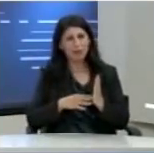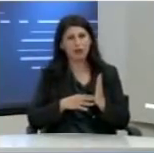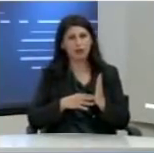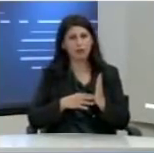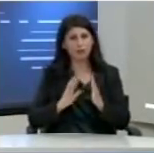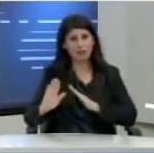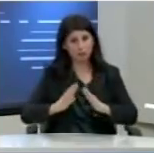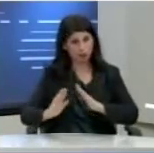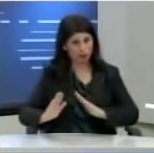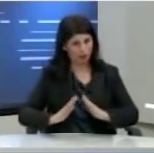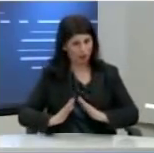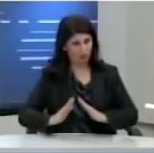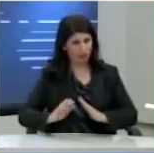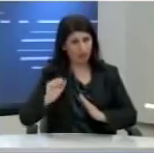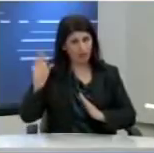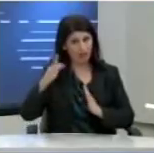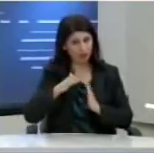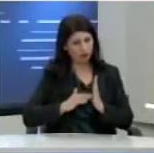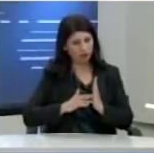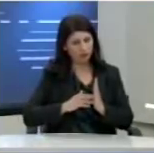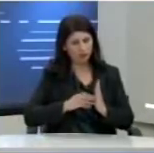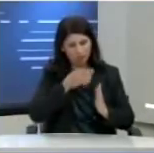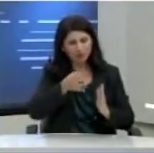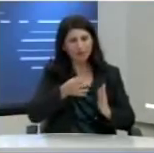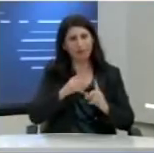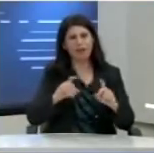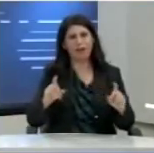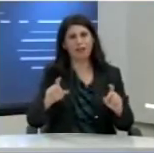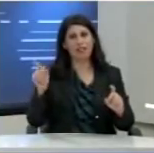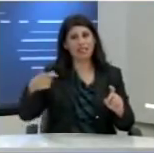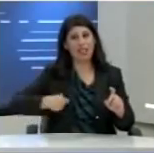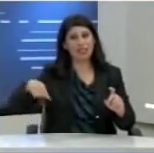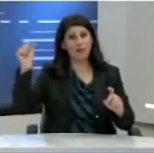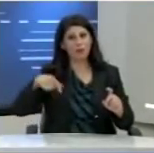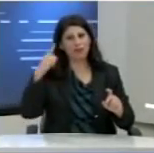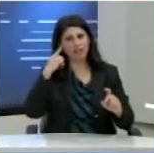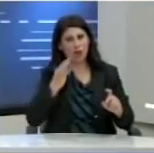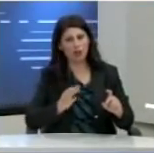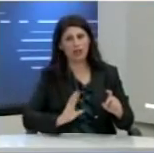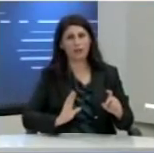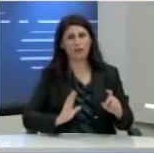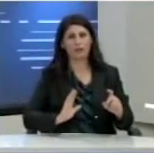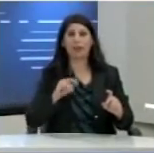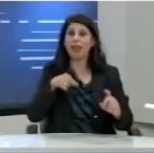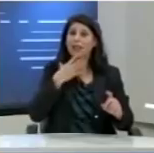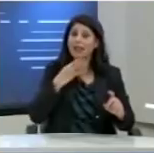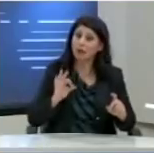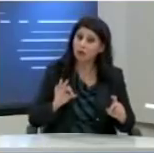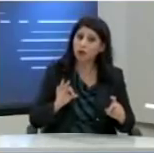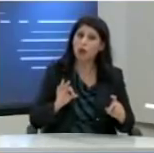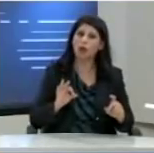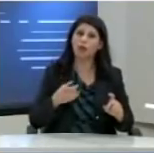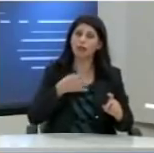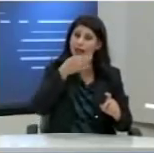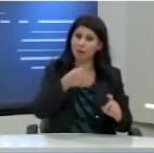Όταν είστε μέσα σε κείμενο, σας προστατεύουν. Εκτός κειμένου σας ξεφεύγουν πράγματα. Εσείς διαφωνείτε με αυτή τη λογική. Γι' αυτό